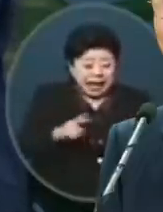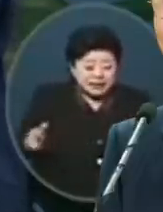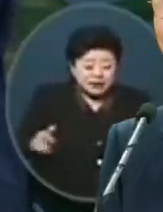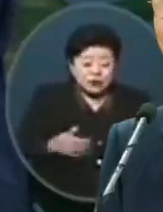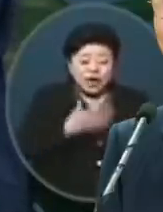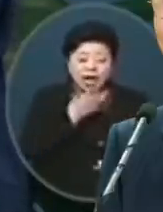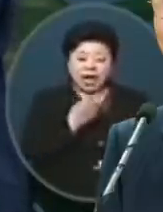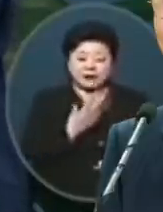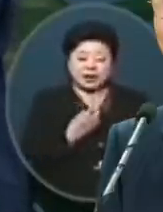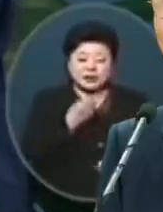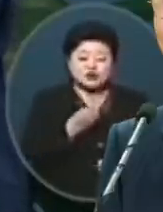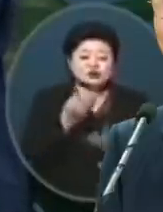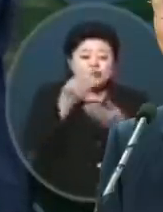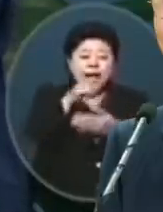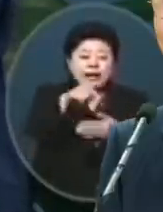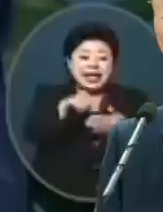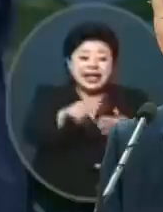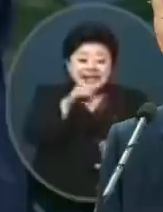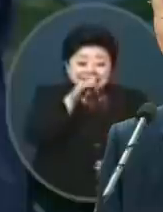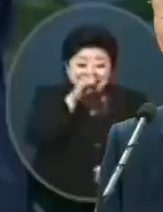아브라함의 복 안에 있다.